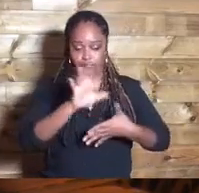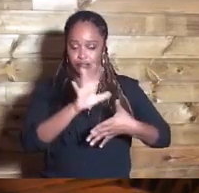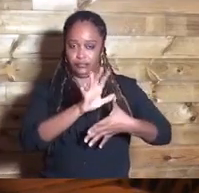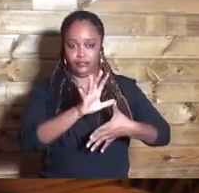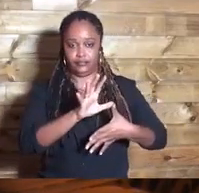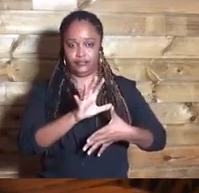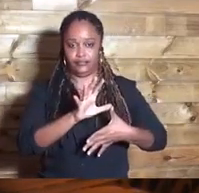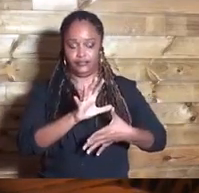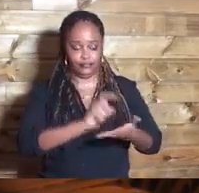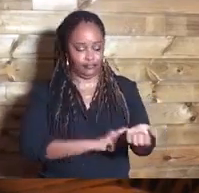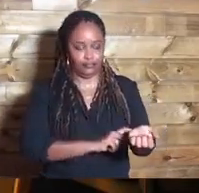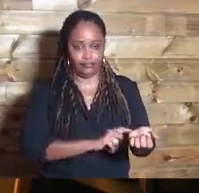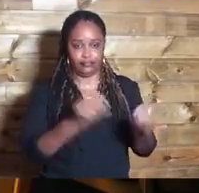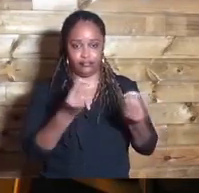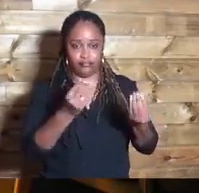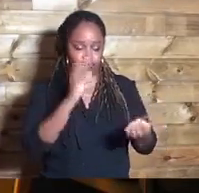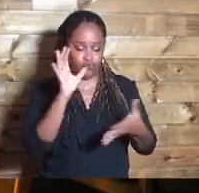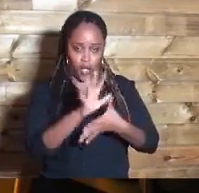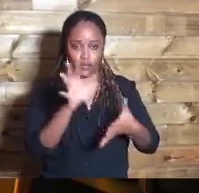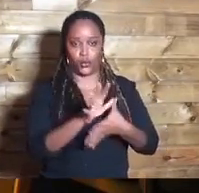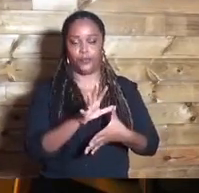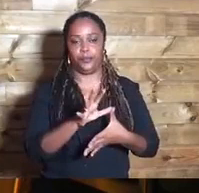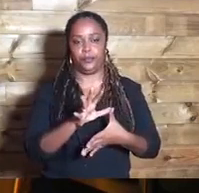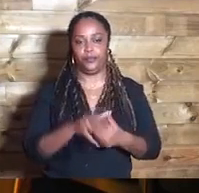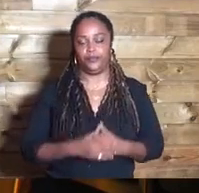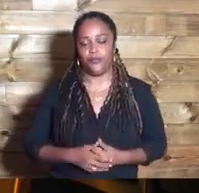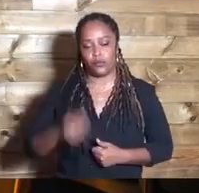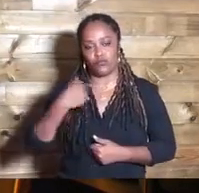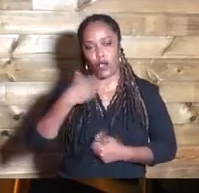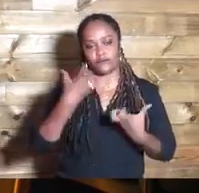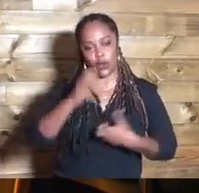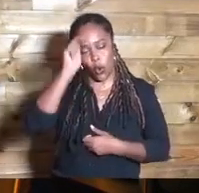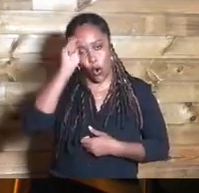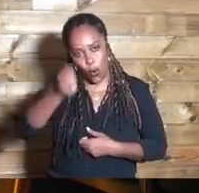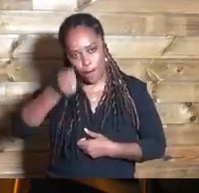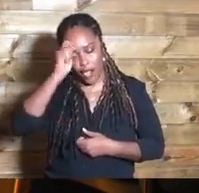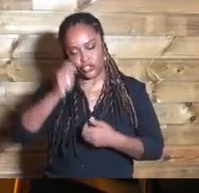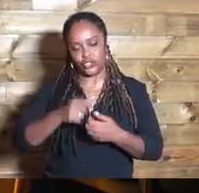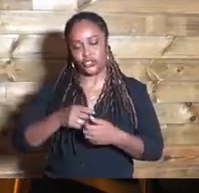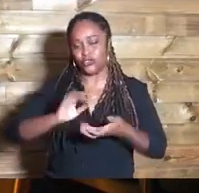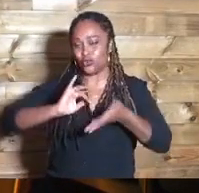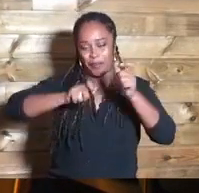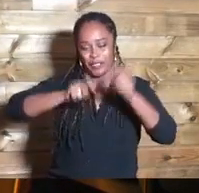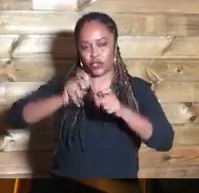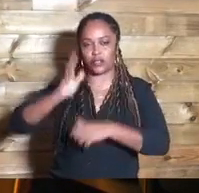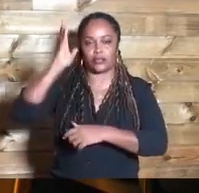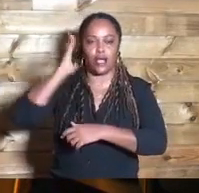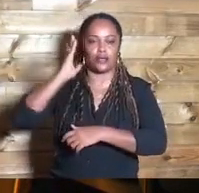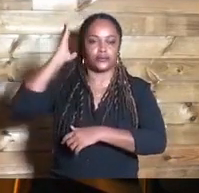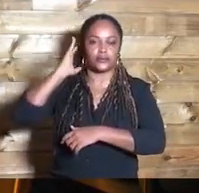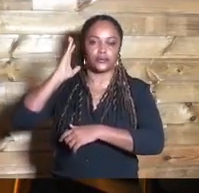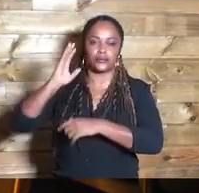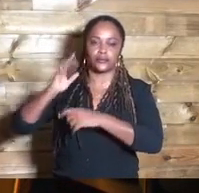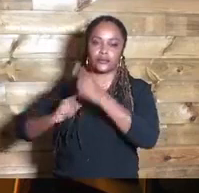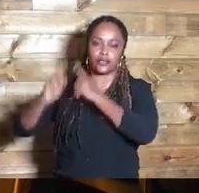Alors, ça qu'on voulait dire et on voulait rendre hommage, c'est à tous ces avant nous là qui étaient là. À Jacques Nestor